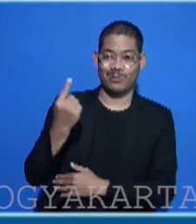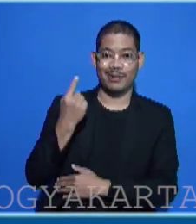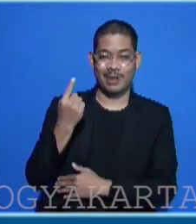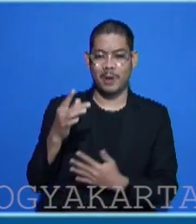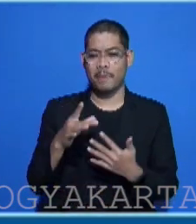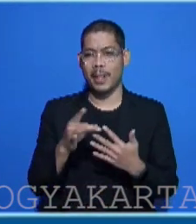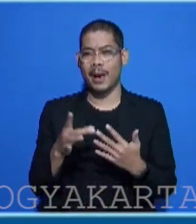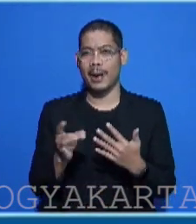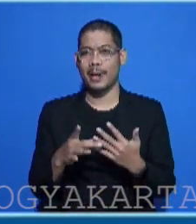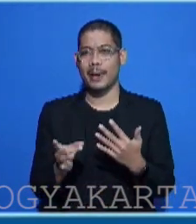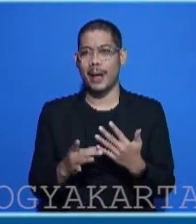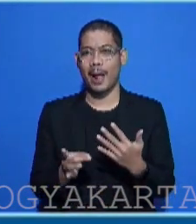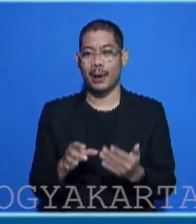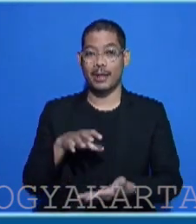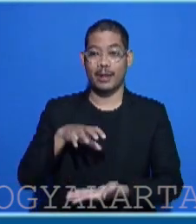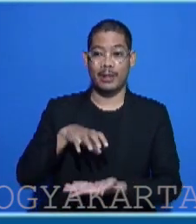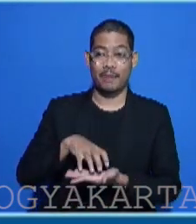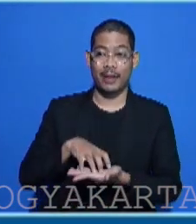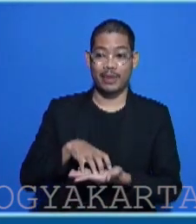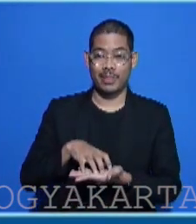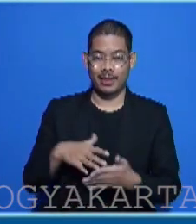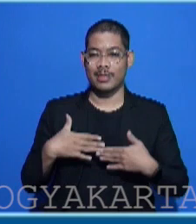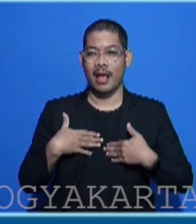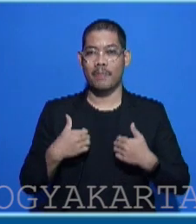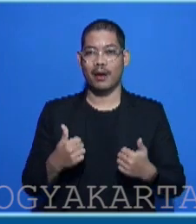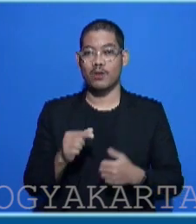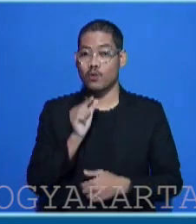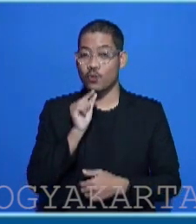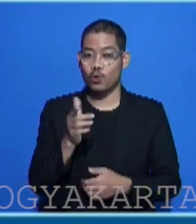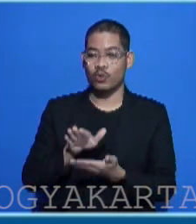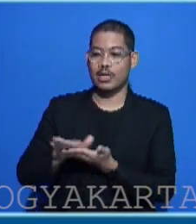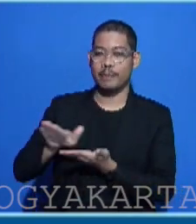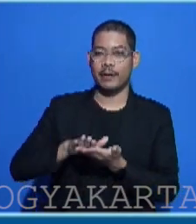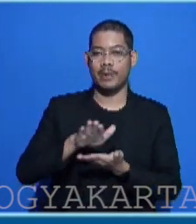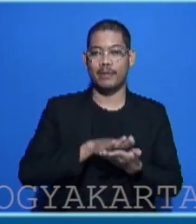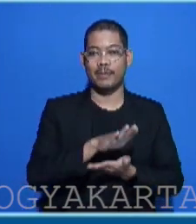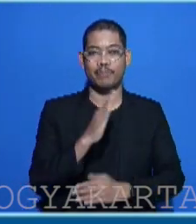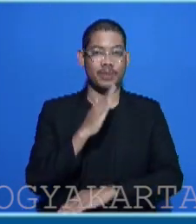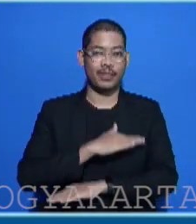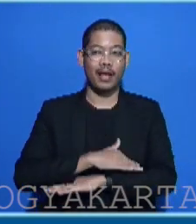Engkang aman Lan methok kanggelam kirim pawartos lumantar sandi